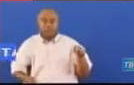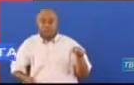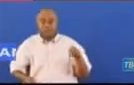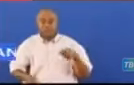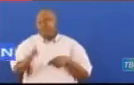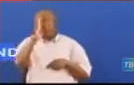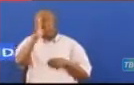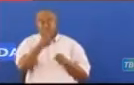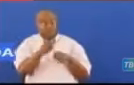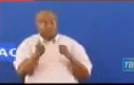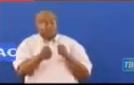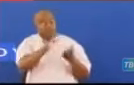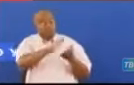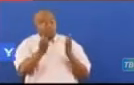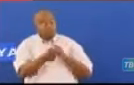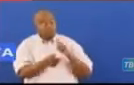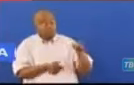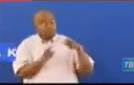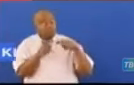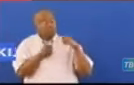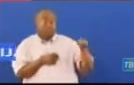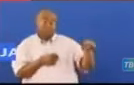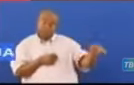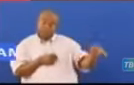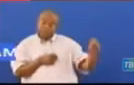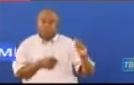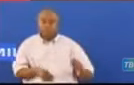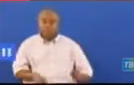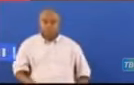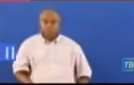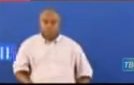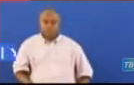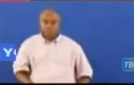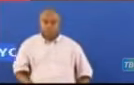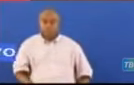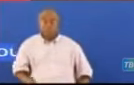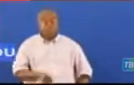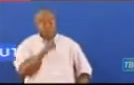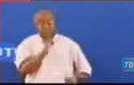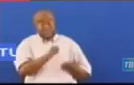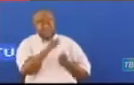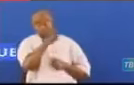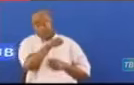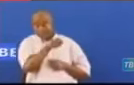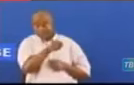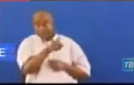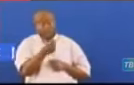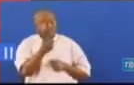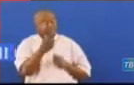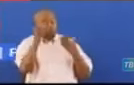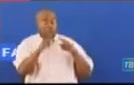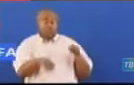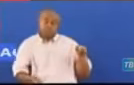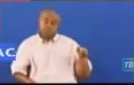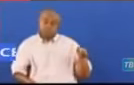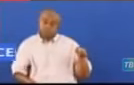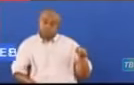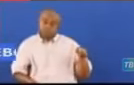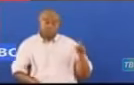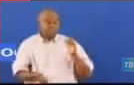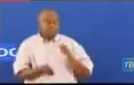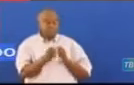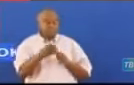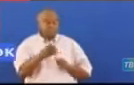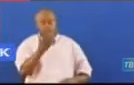hajawahi kutufanyia vitimbi vya namna hii anavyofanywa askofu Gwajima. Hili jambo mheshimiwa speaker nataka niseme kwa dhati kabisa